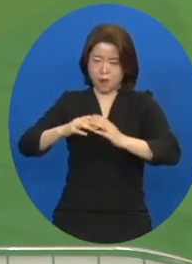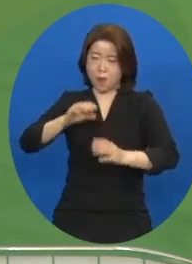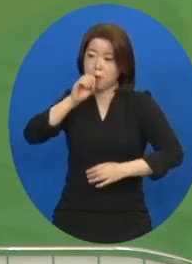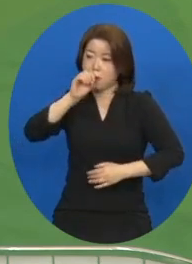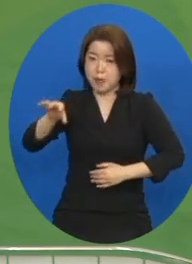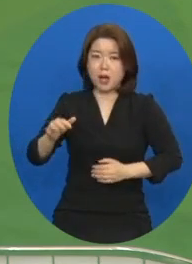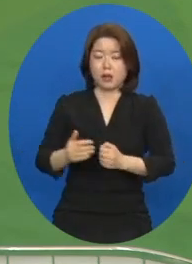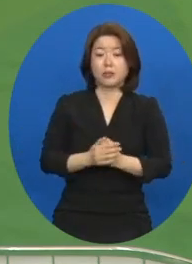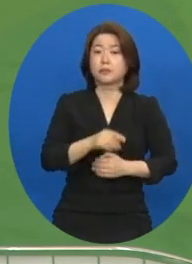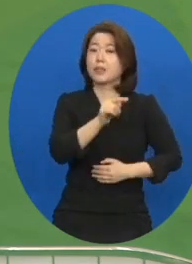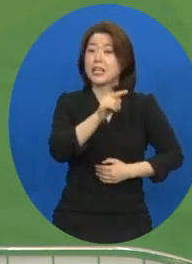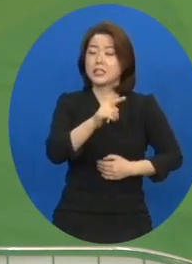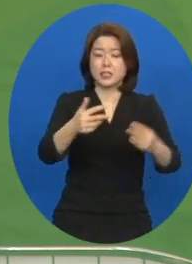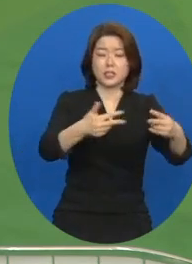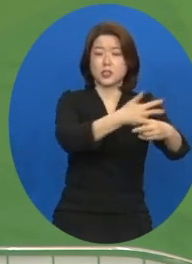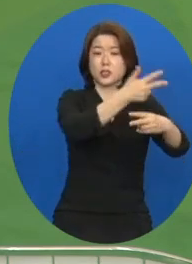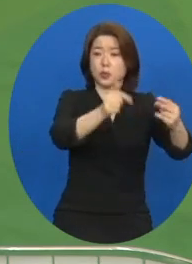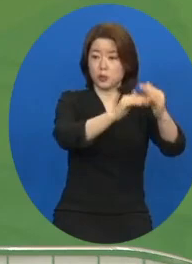이 여리고성은